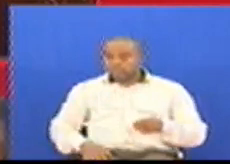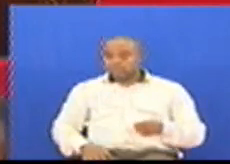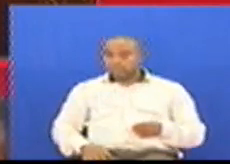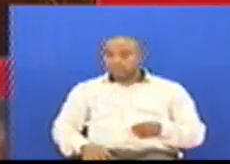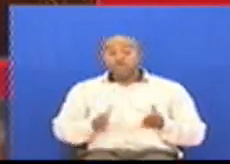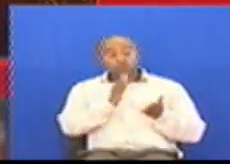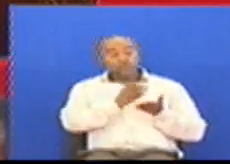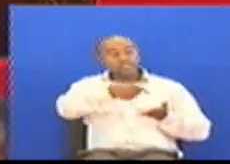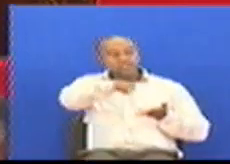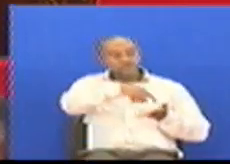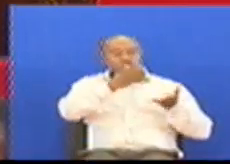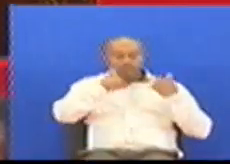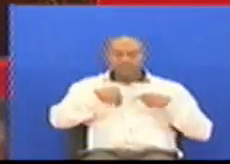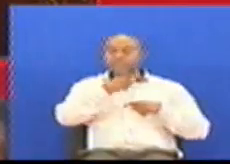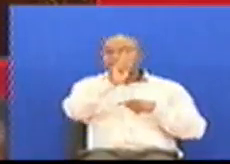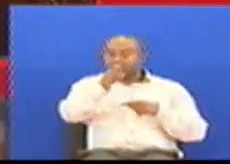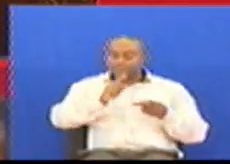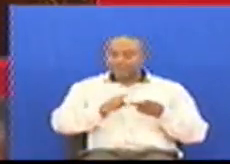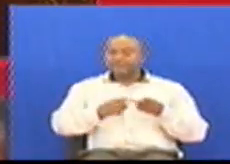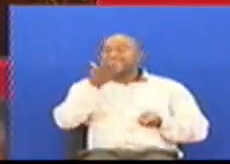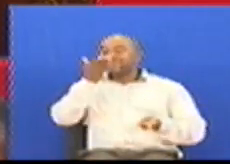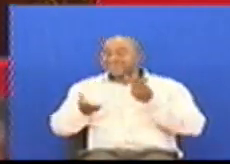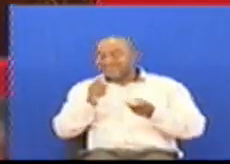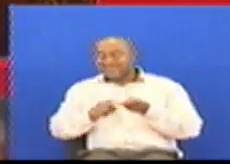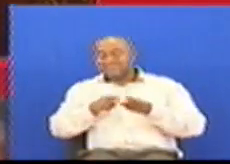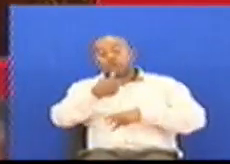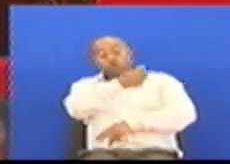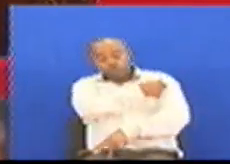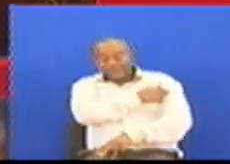vya afya vimejengwa vingi, kuna zahanati, lakini pia kuna